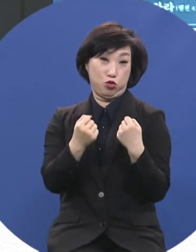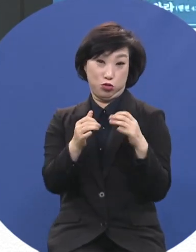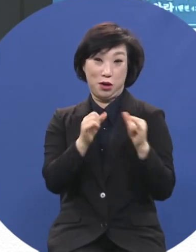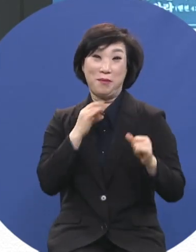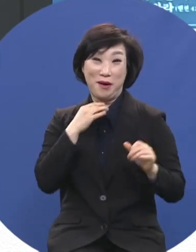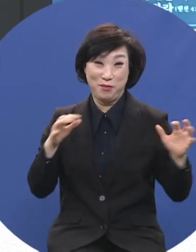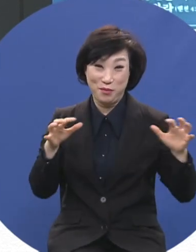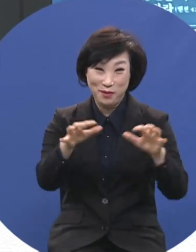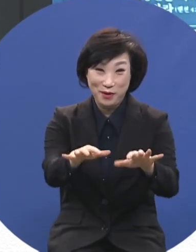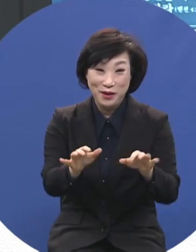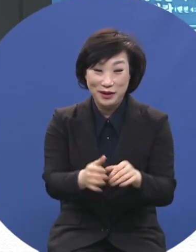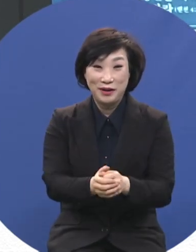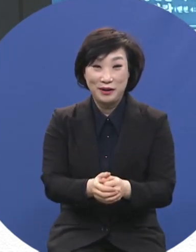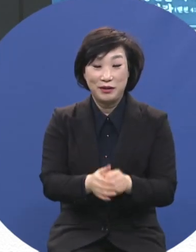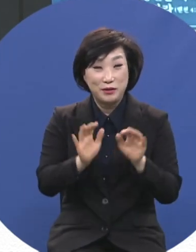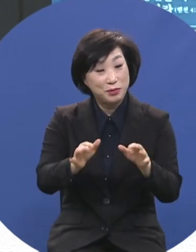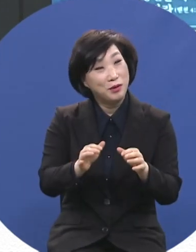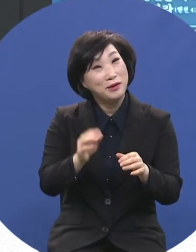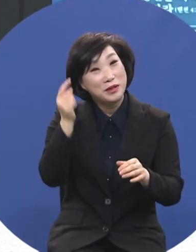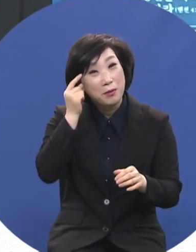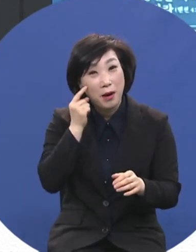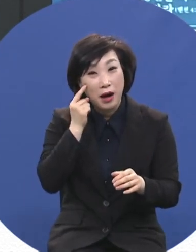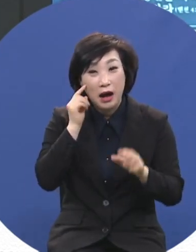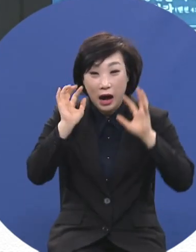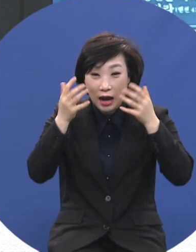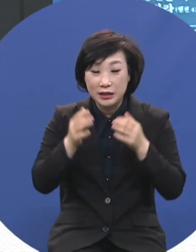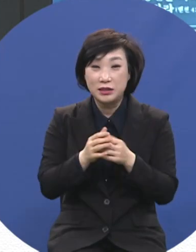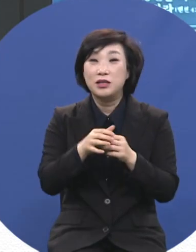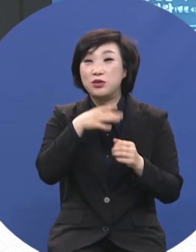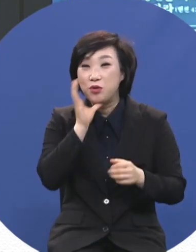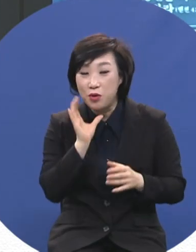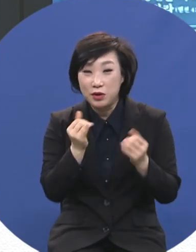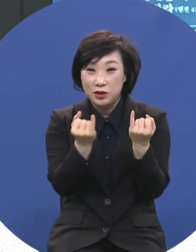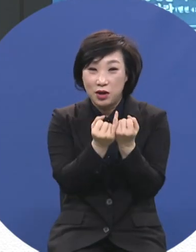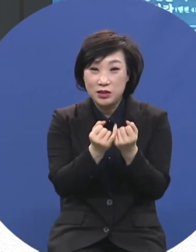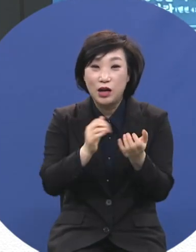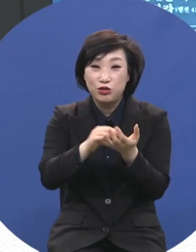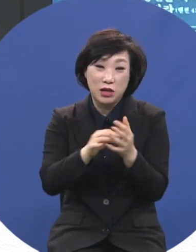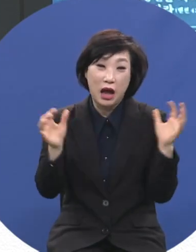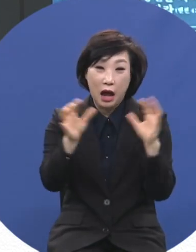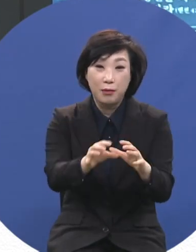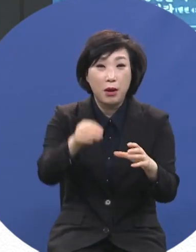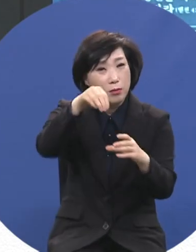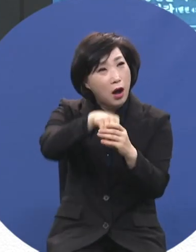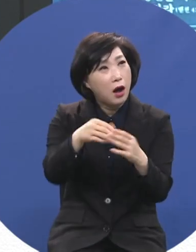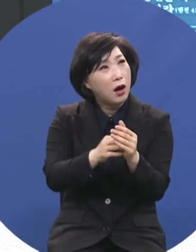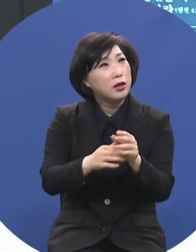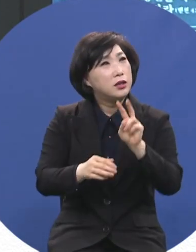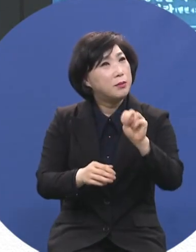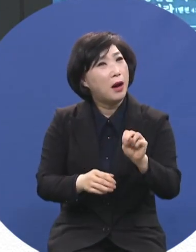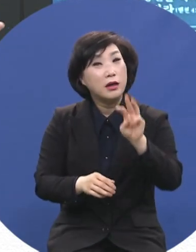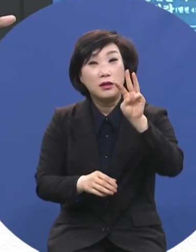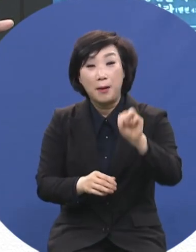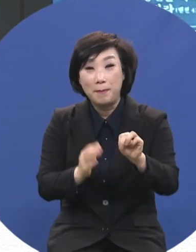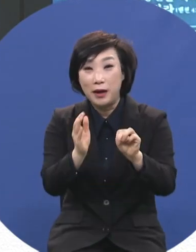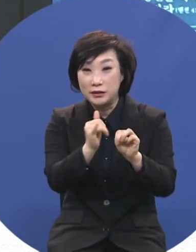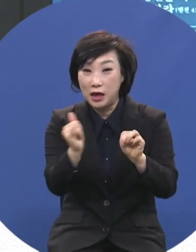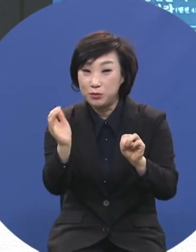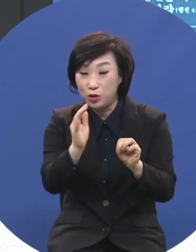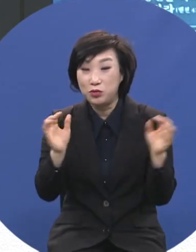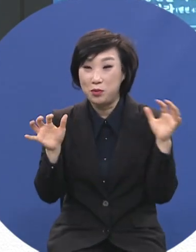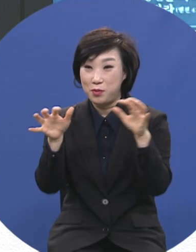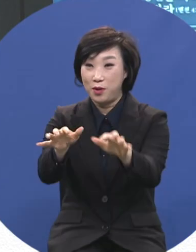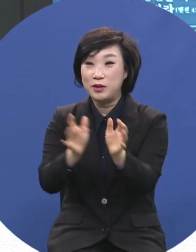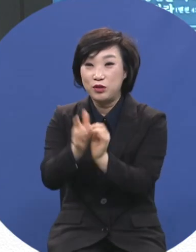모여서, 그러면 아이들, 노인, 어른들, 여자 함께 치면 근 2만, 3만씩 모여가면서 예수님